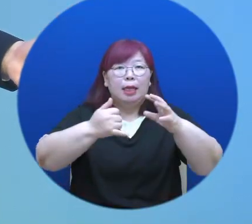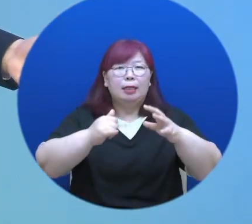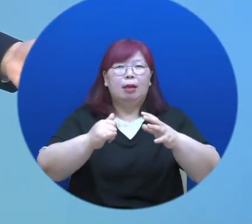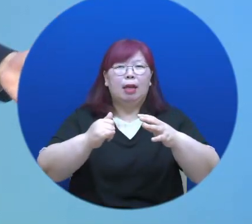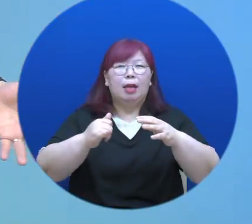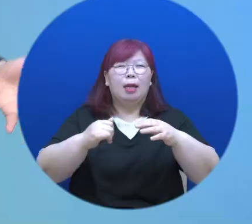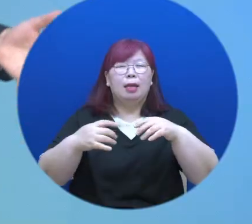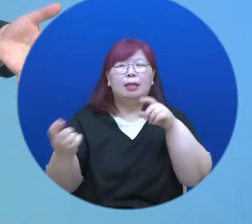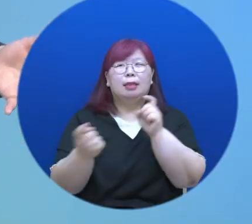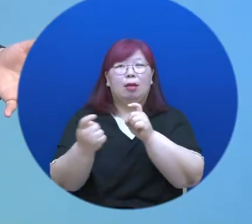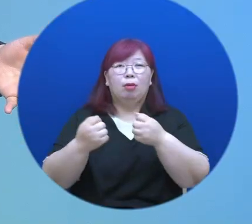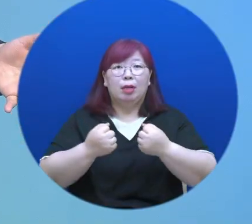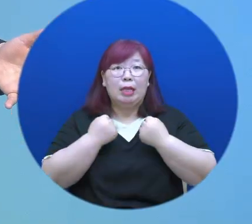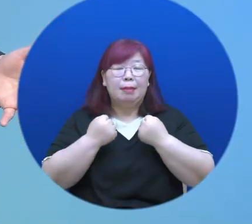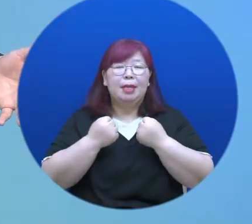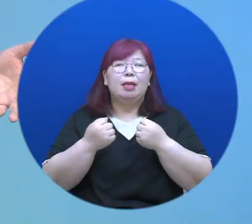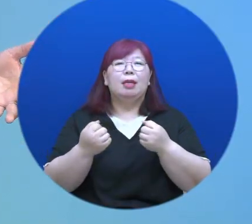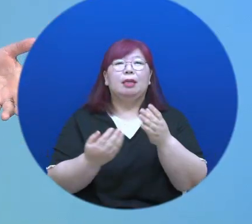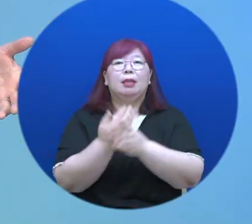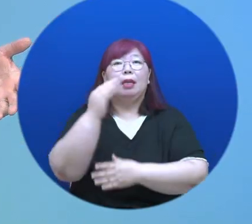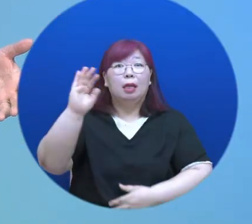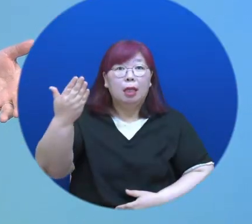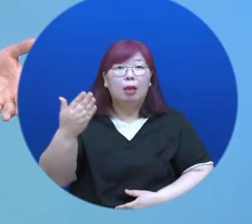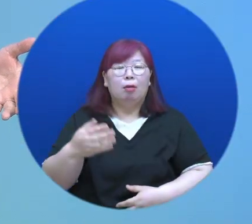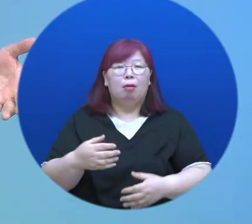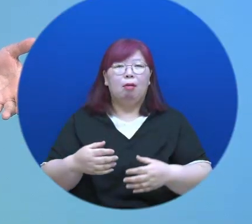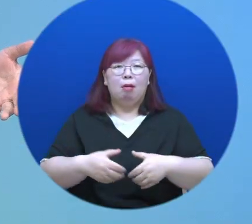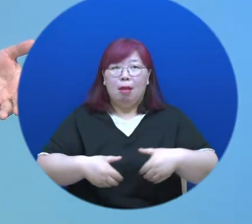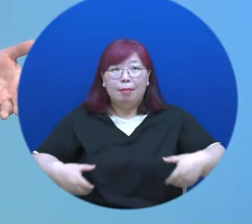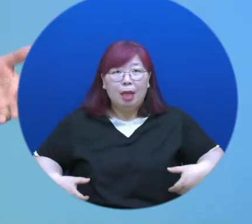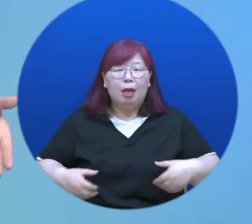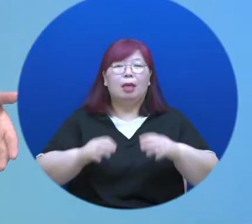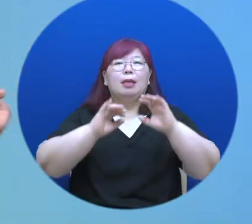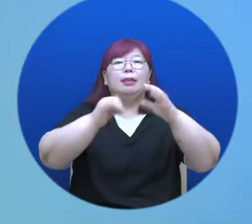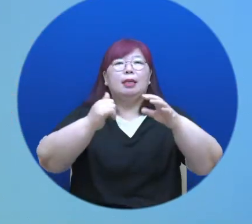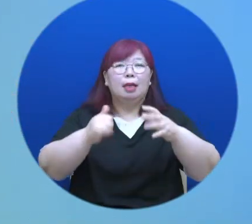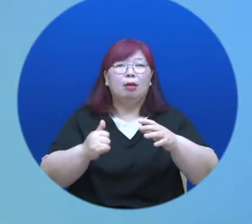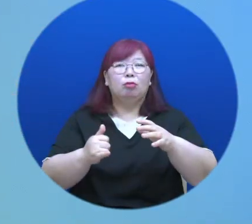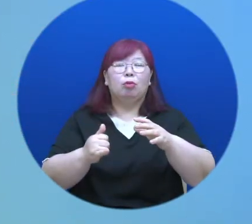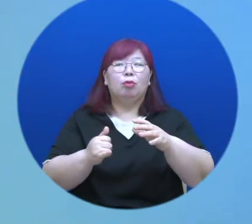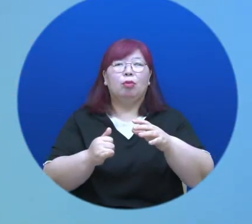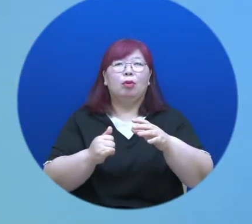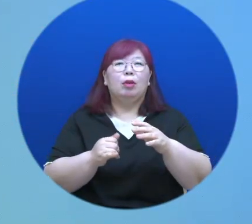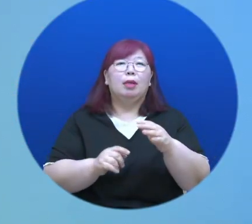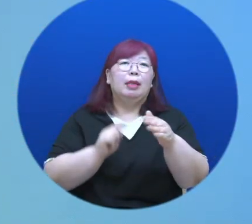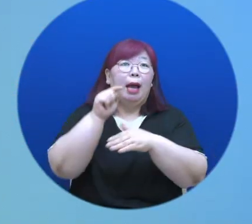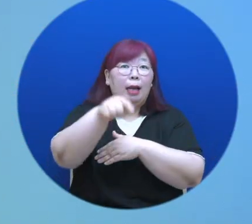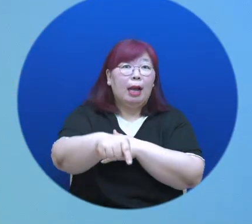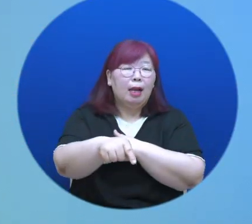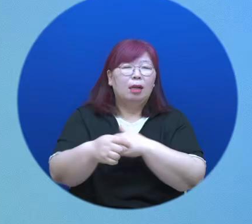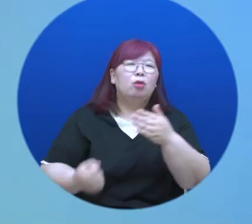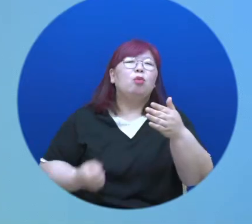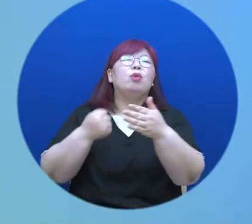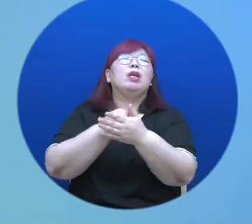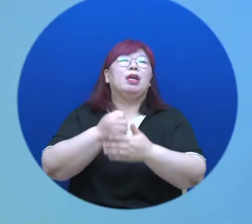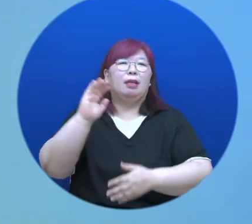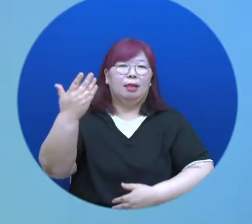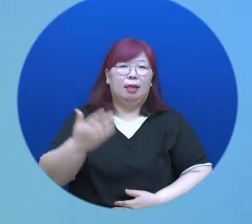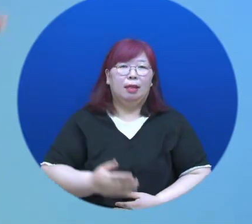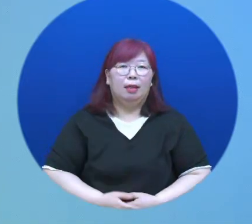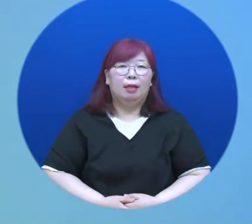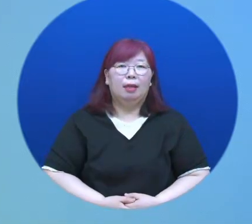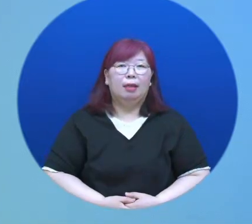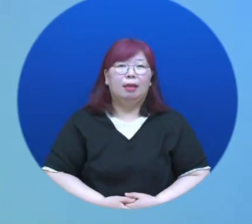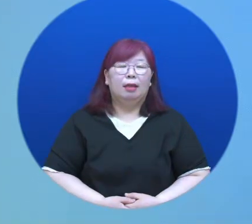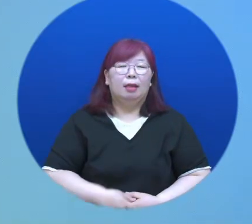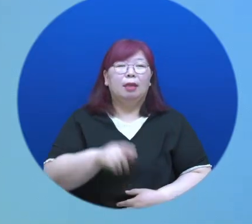힘이 생깁니다. 당당하게 세상으로 나아갈 용기가 생깁니다. 그렇게 노아의